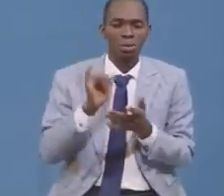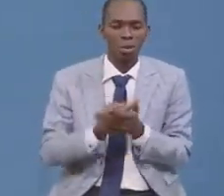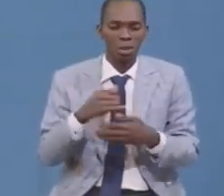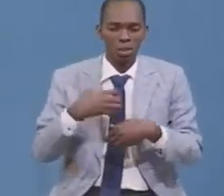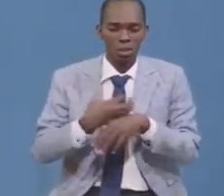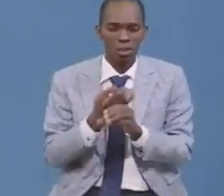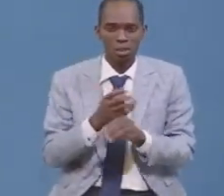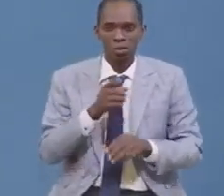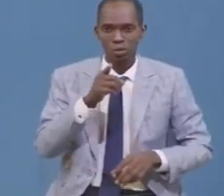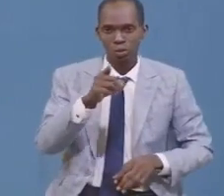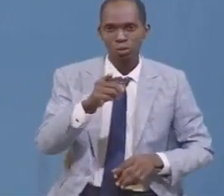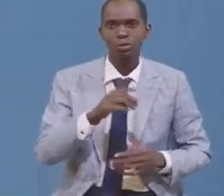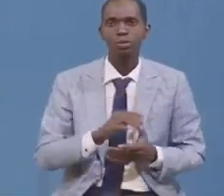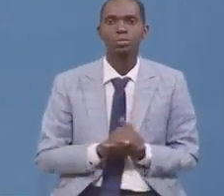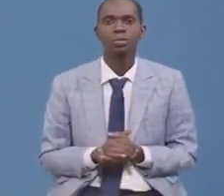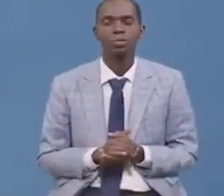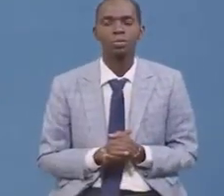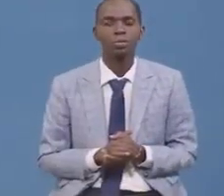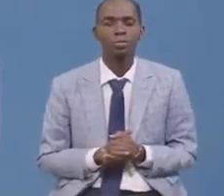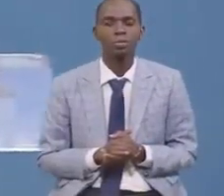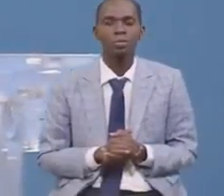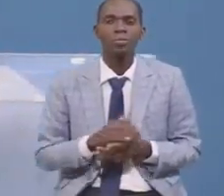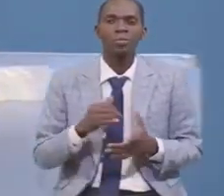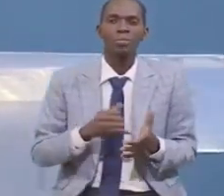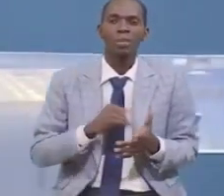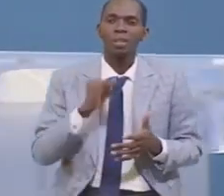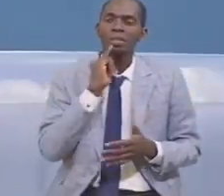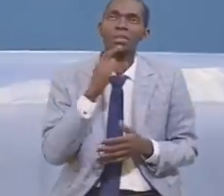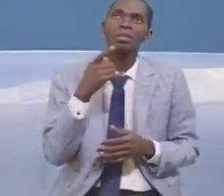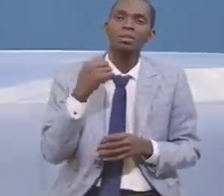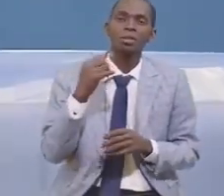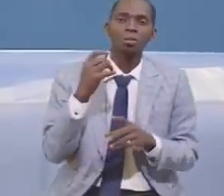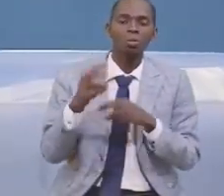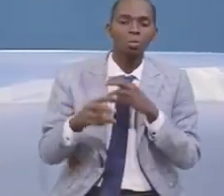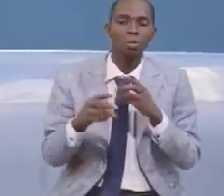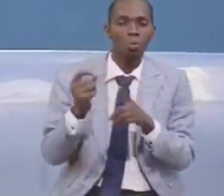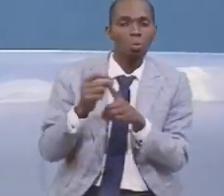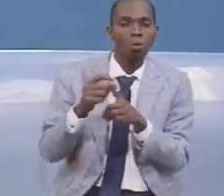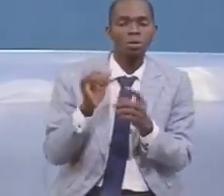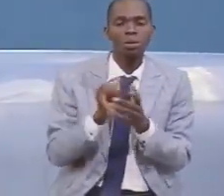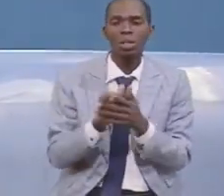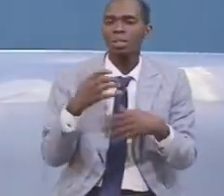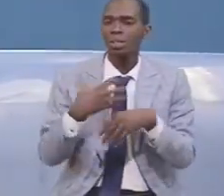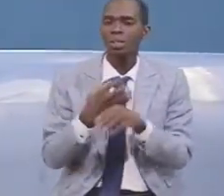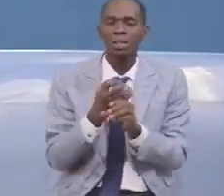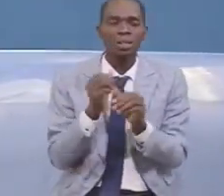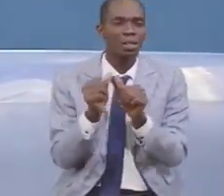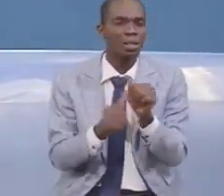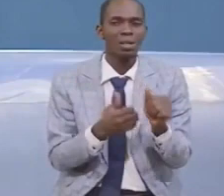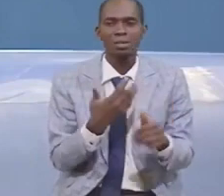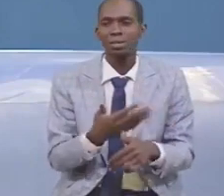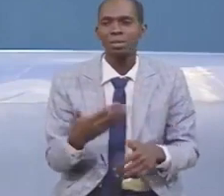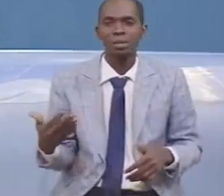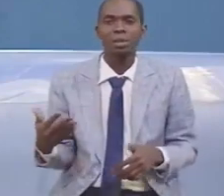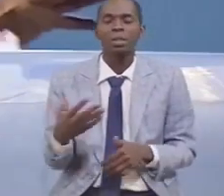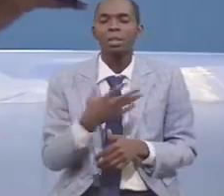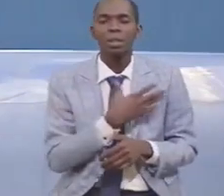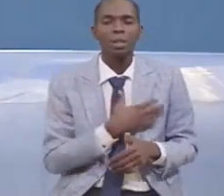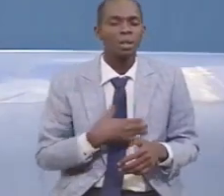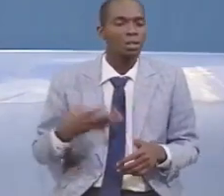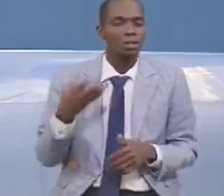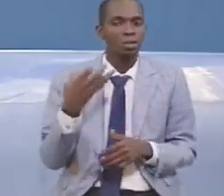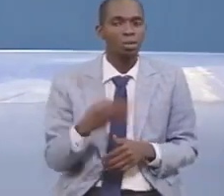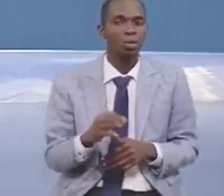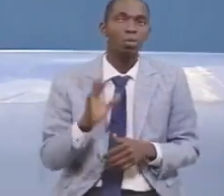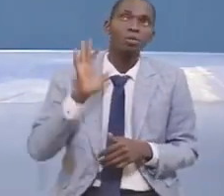ఆ యొక్క వాక్యే నిన్ను సృజించింది. It's the word that creates everything. ఆ యొక్క వాక్కు ప్రతి దానిని సృజించింది. And on his word we're